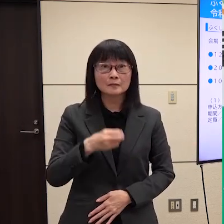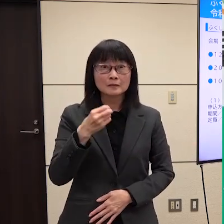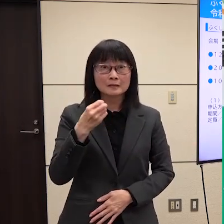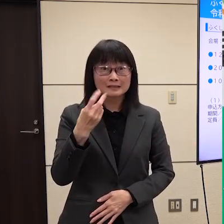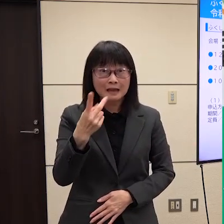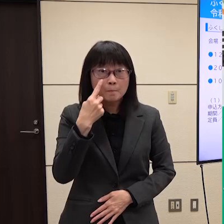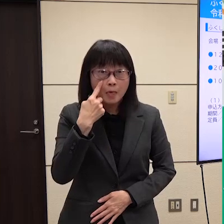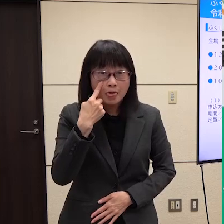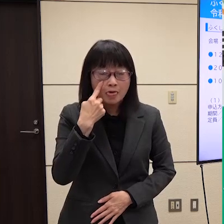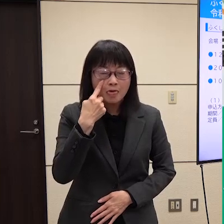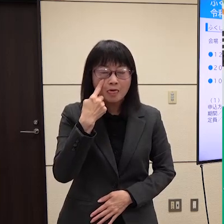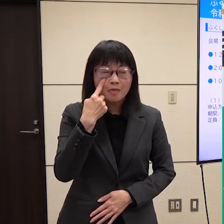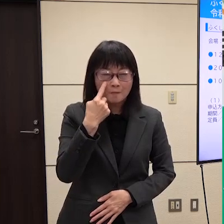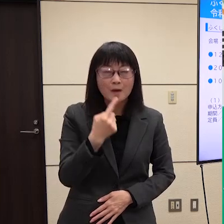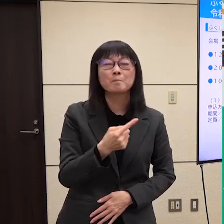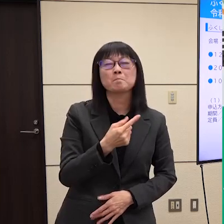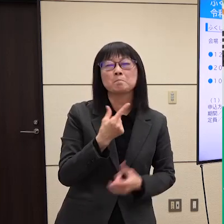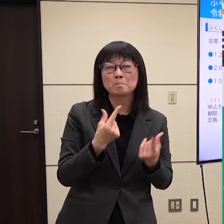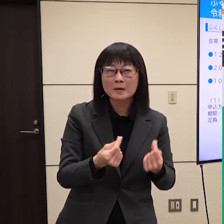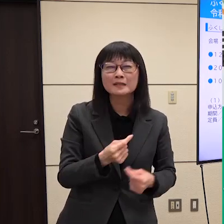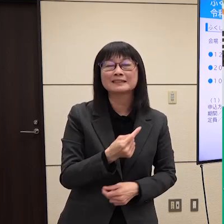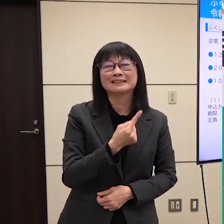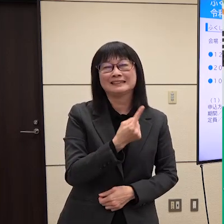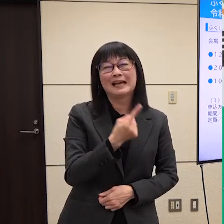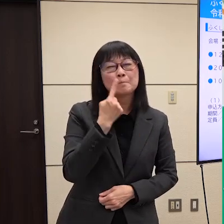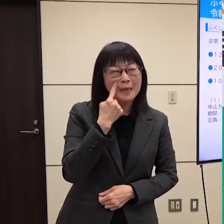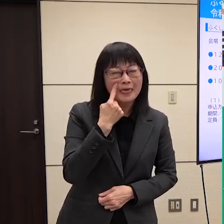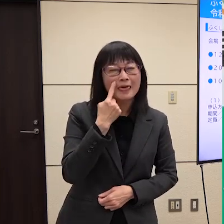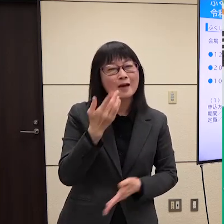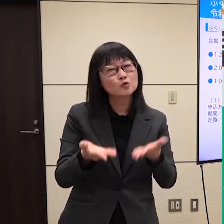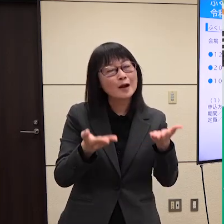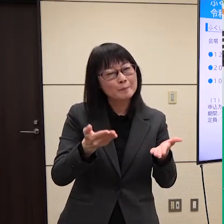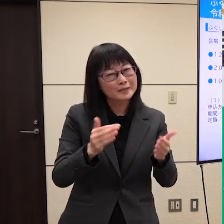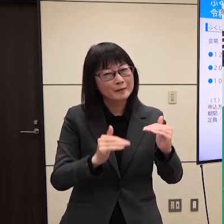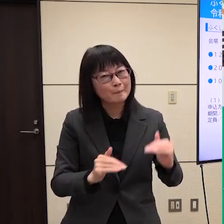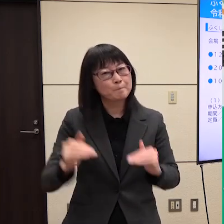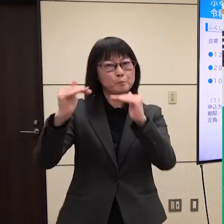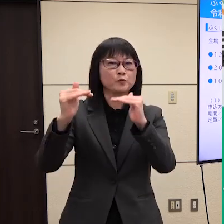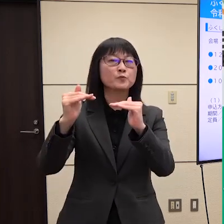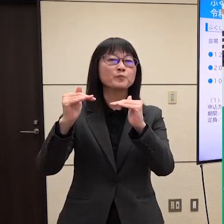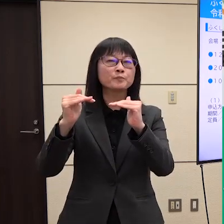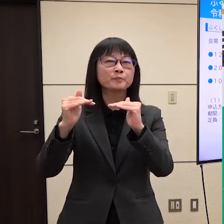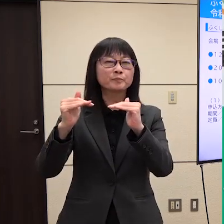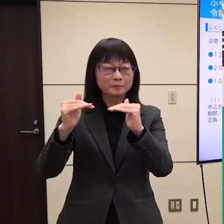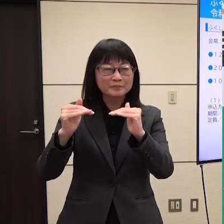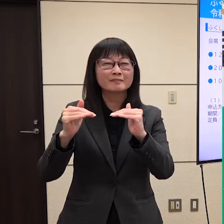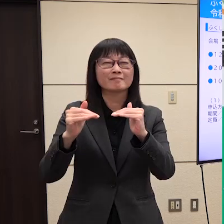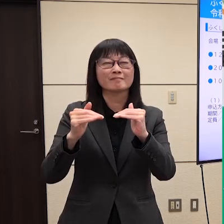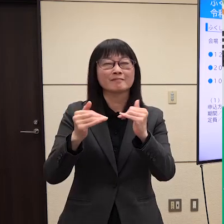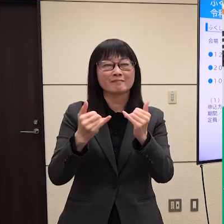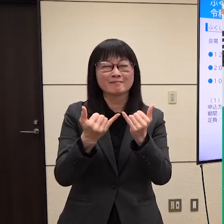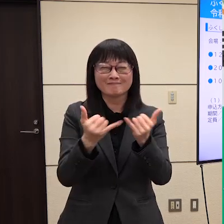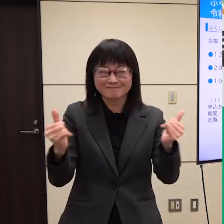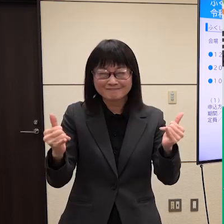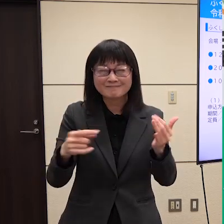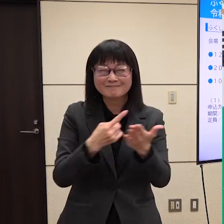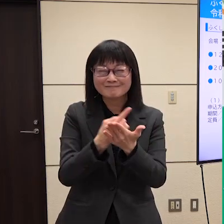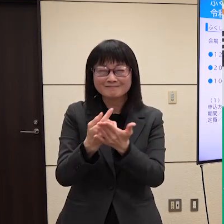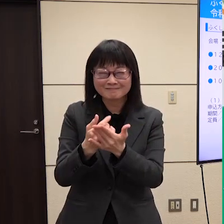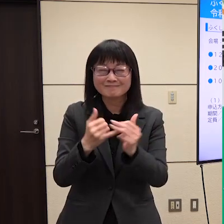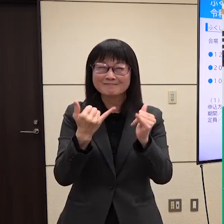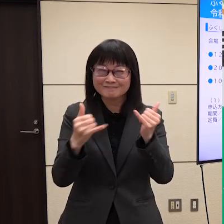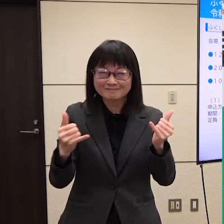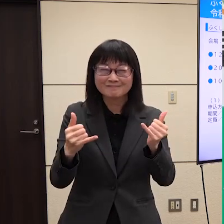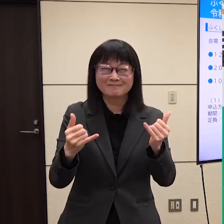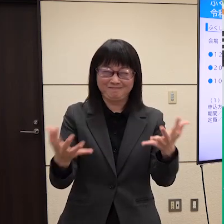は1回目の反省点を踏まえて、また充実をいたしましたので、より多くの皆さんに参加いただいて、そしてこの